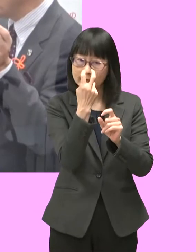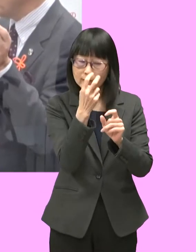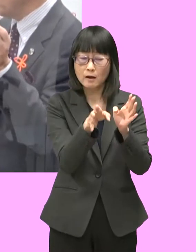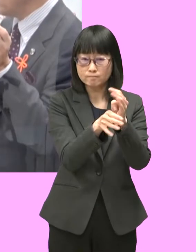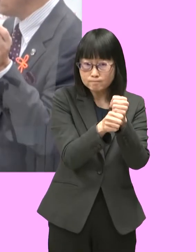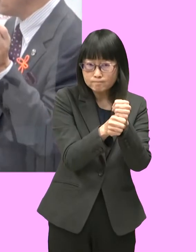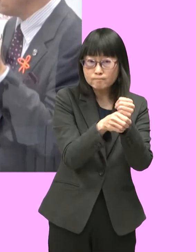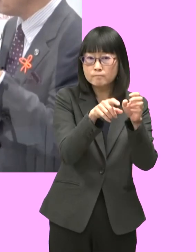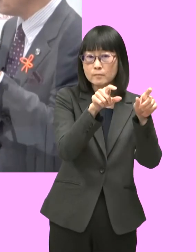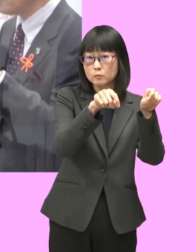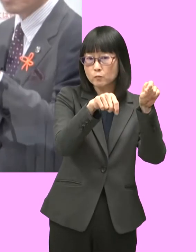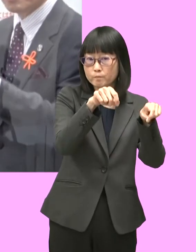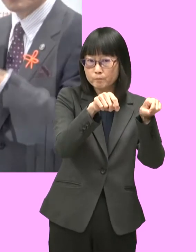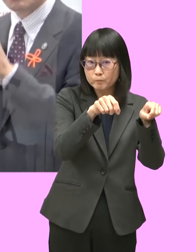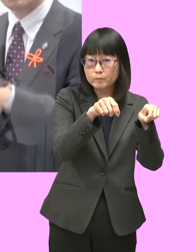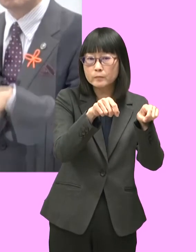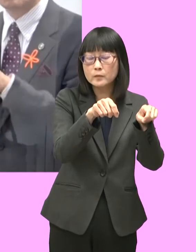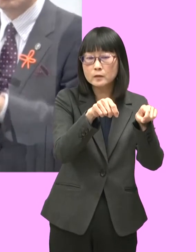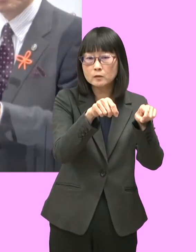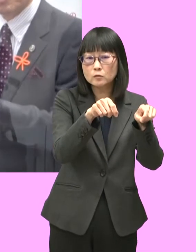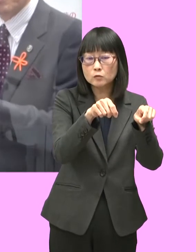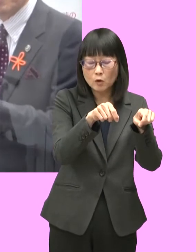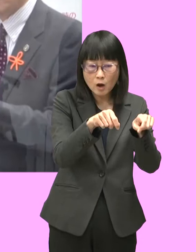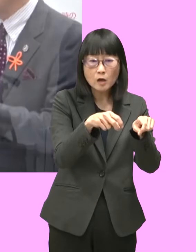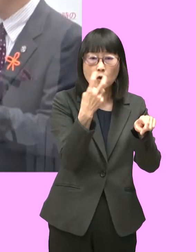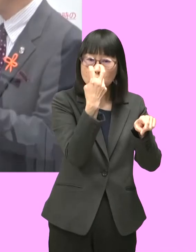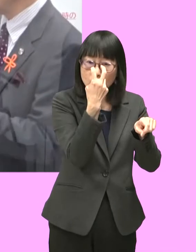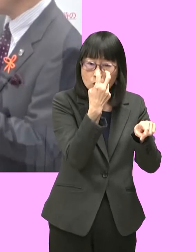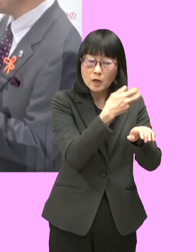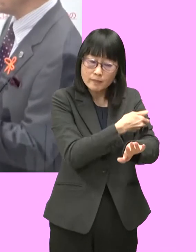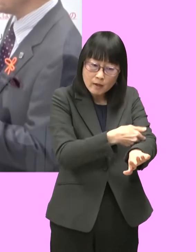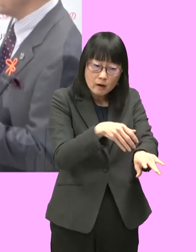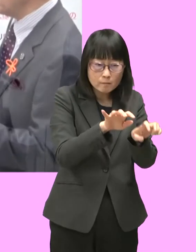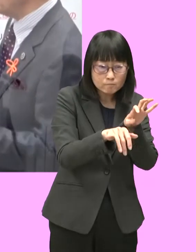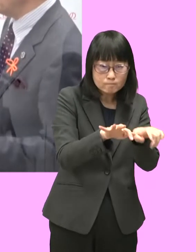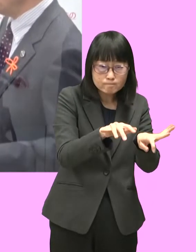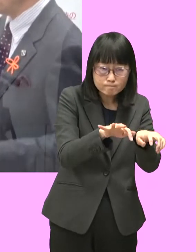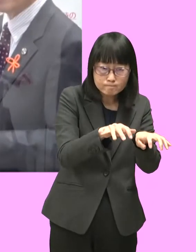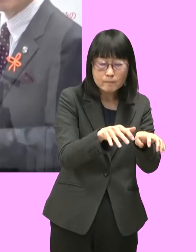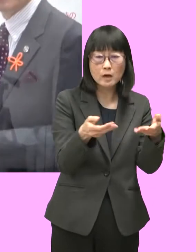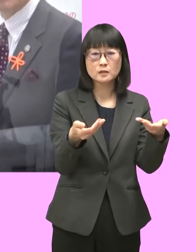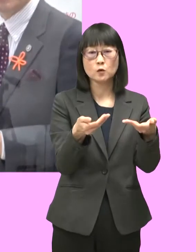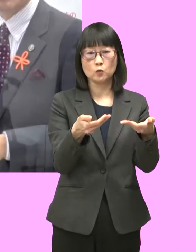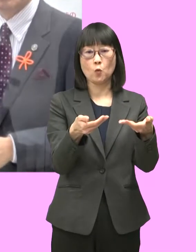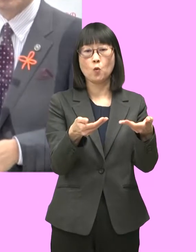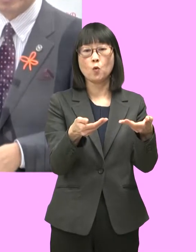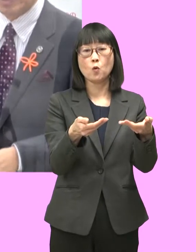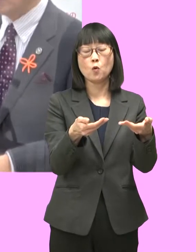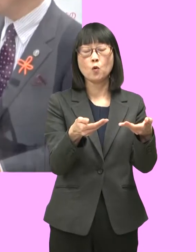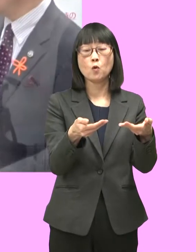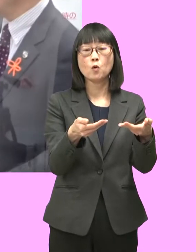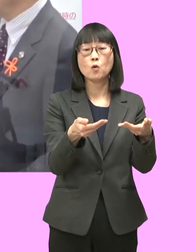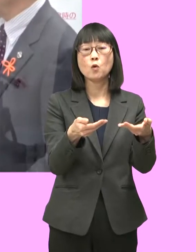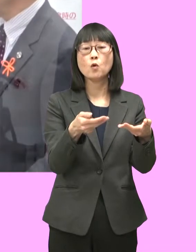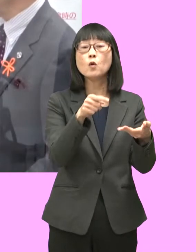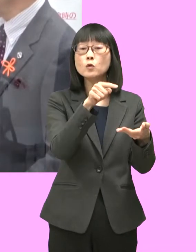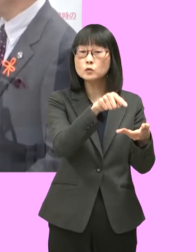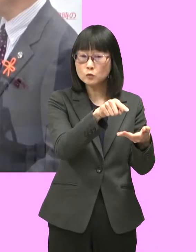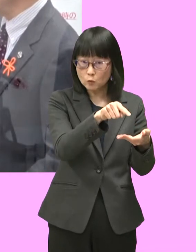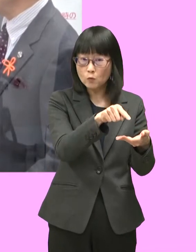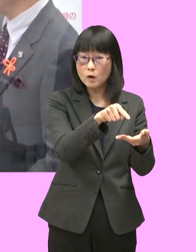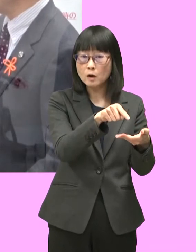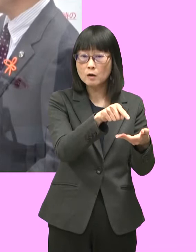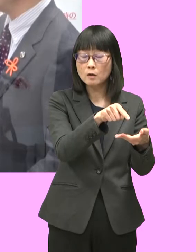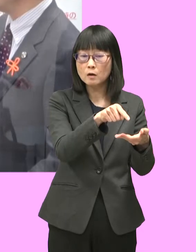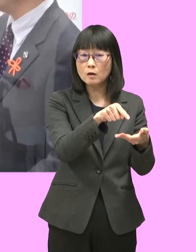整、あるいは調査状況の入力業務、こういったものはですねまさに事務的な対応ですから、こういったもの